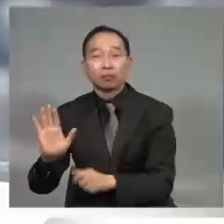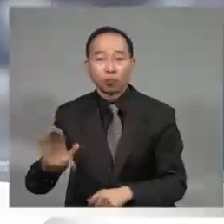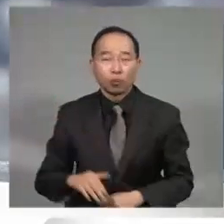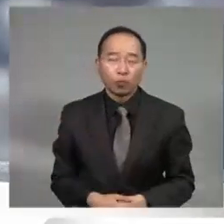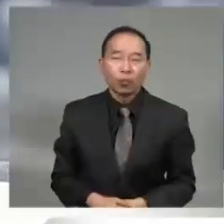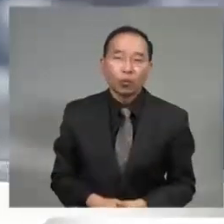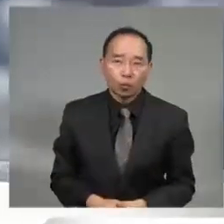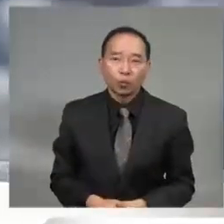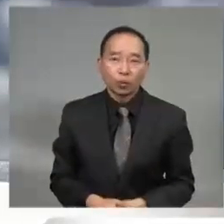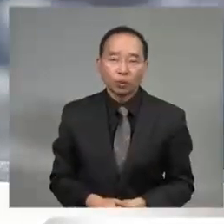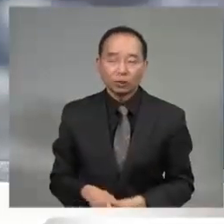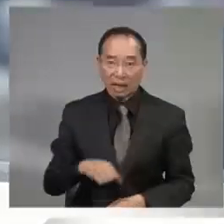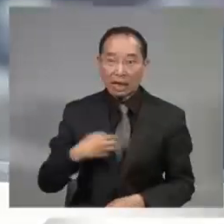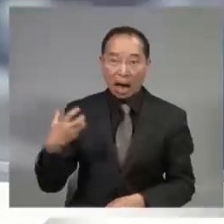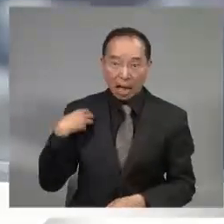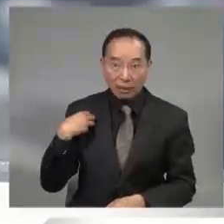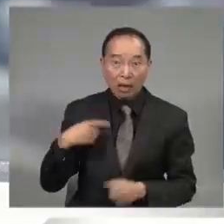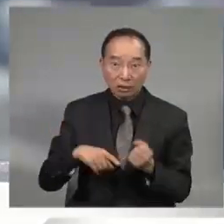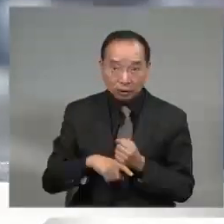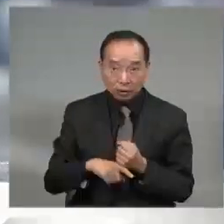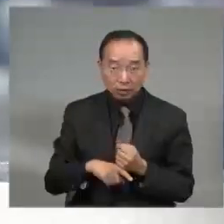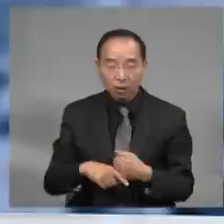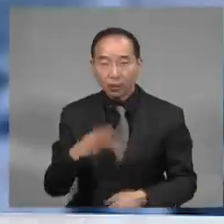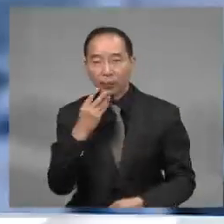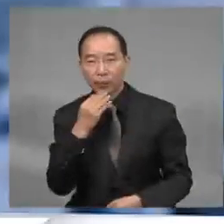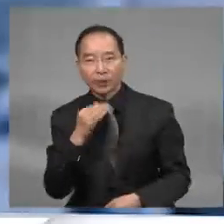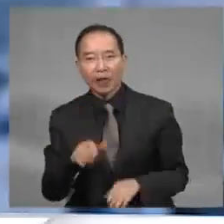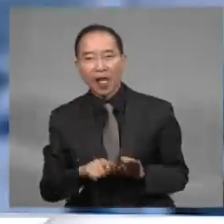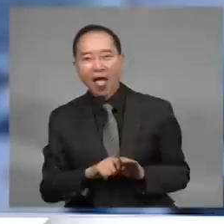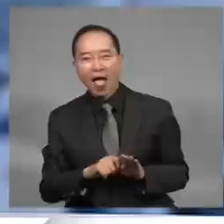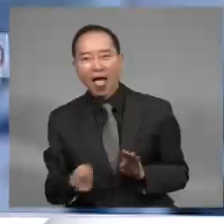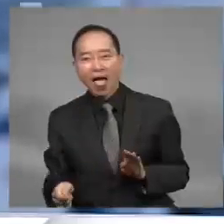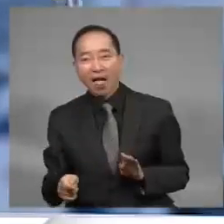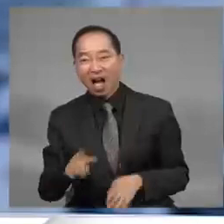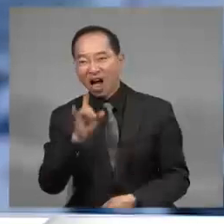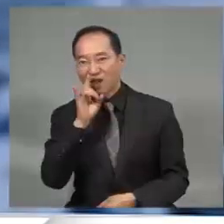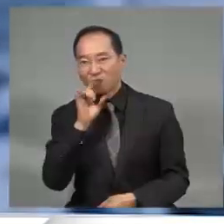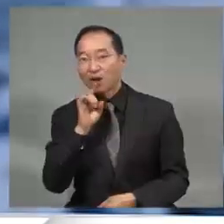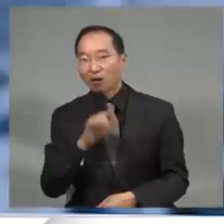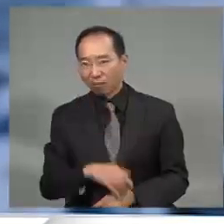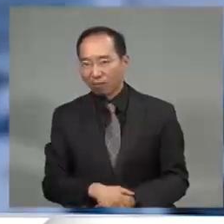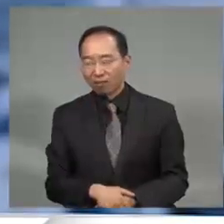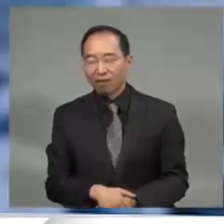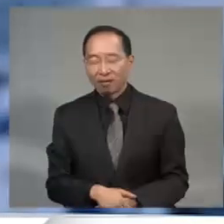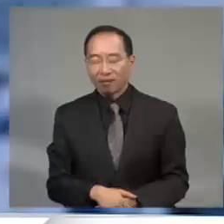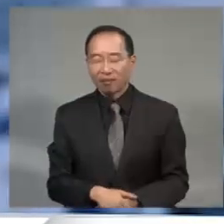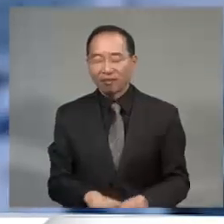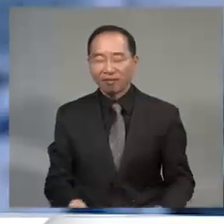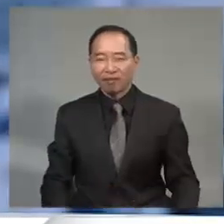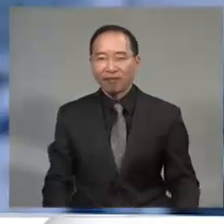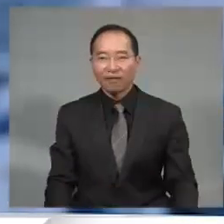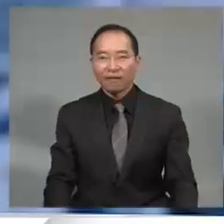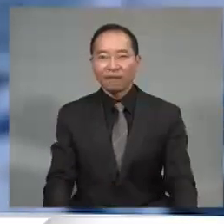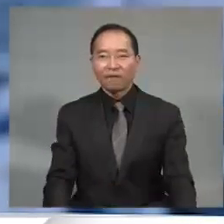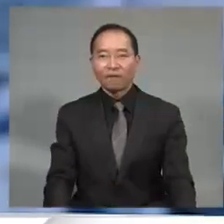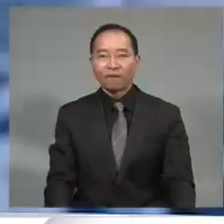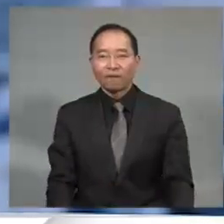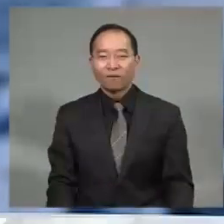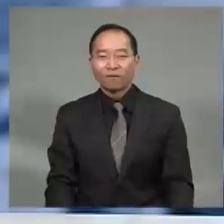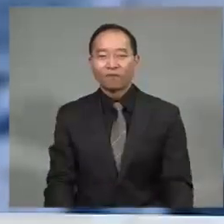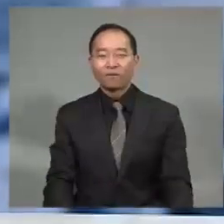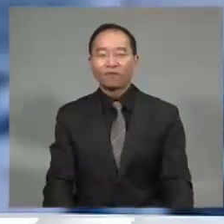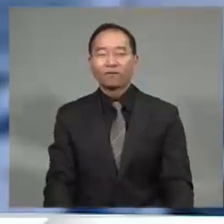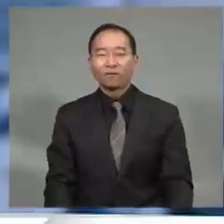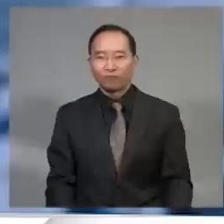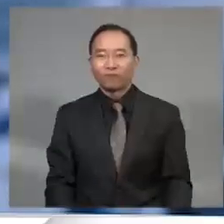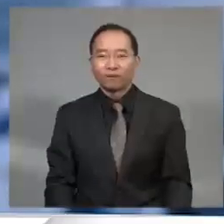또 제3자가 그러니까 아무도 모르게 이 특수봉인지를 붙였다가 떼어내는 것도 불가능합니다. 네, 네.